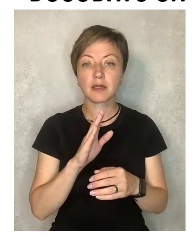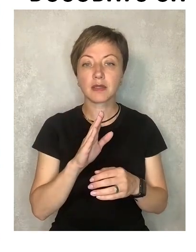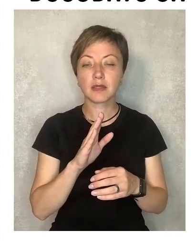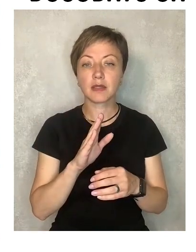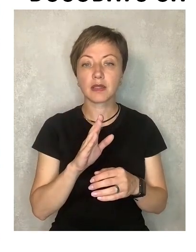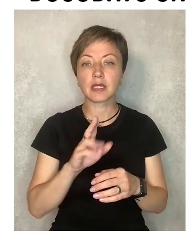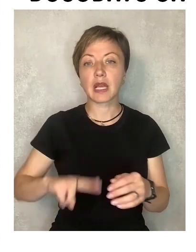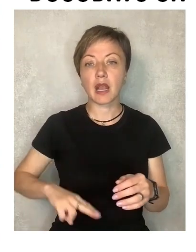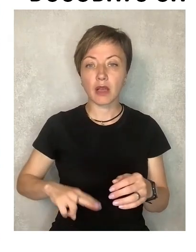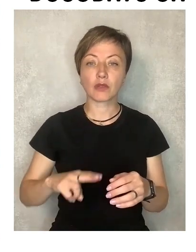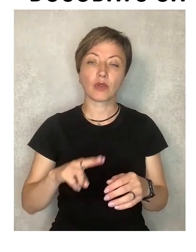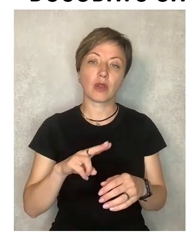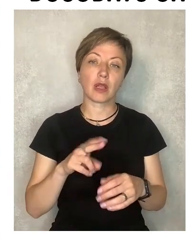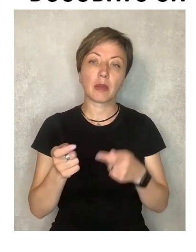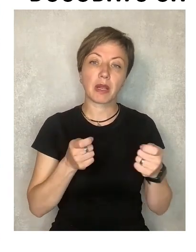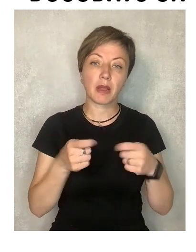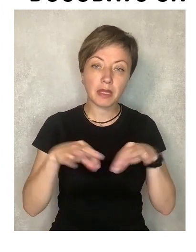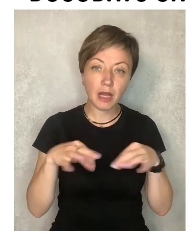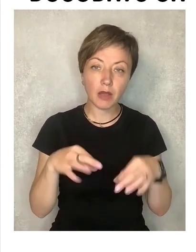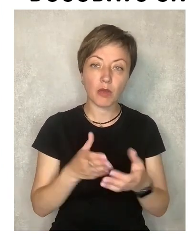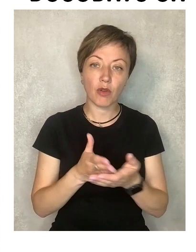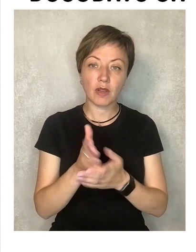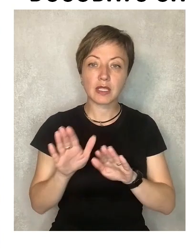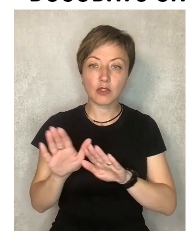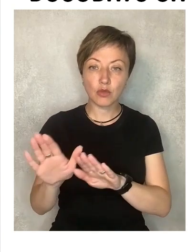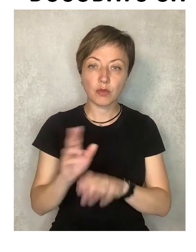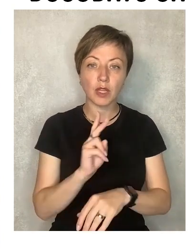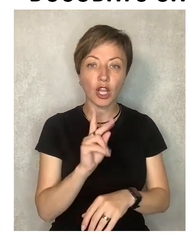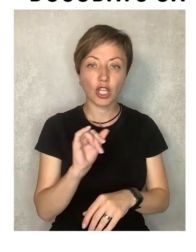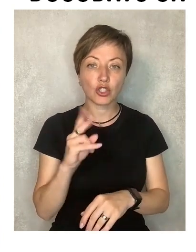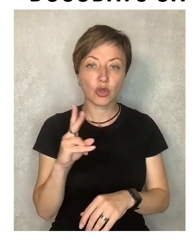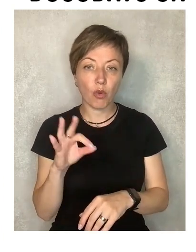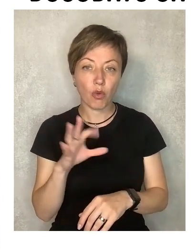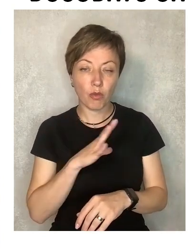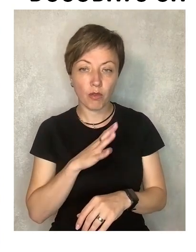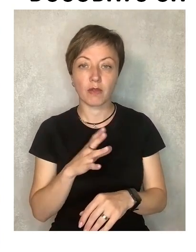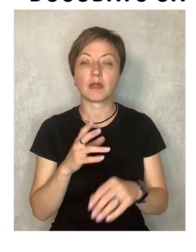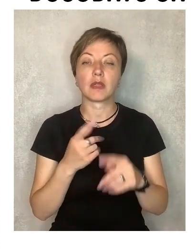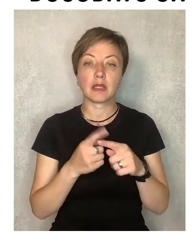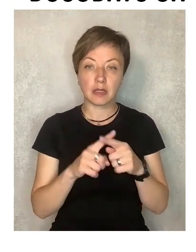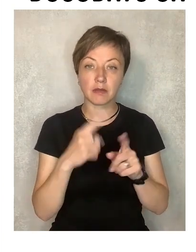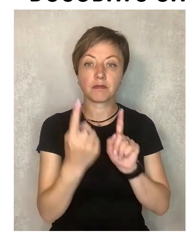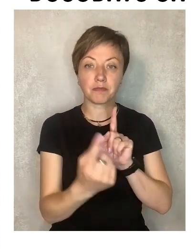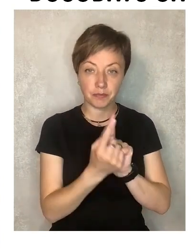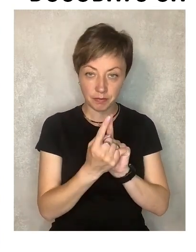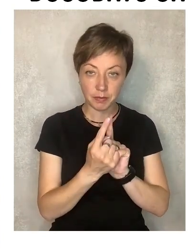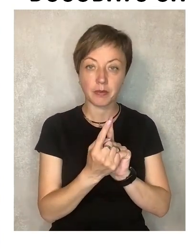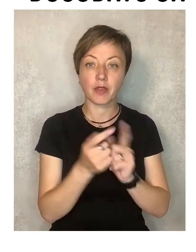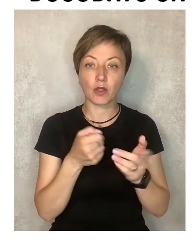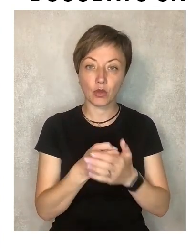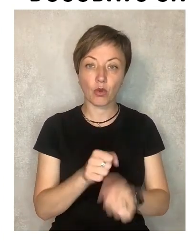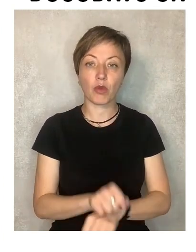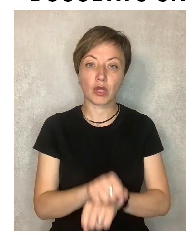директором Дептрансу, профільний заступник Кличка тоді був. І вони, звісно, виходять. Тобто є така практика виходити до протесту, бо